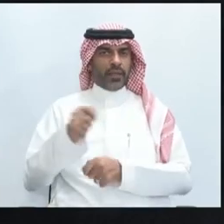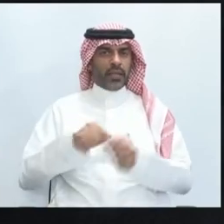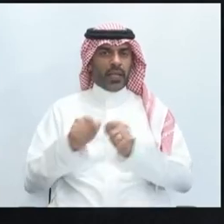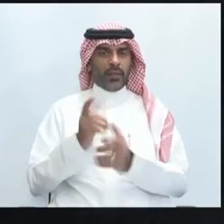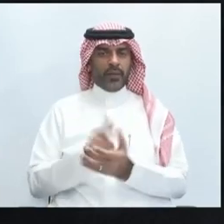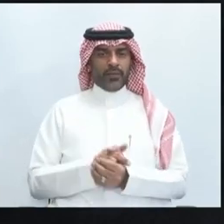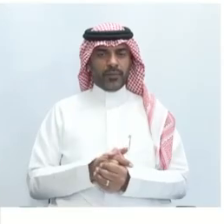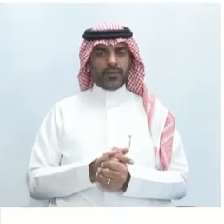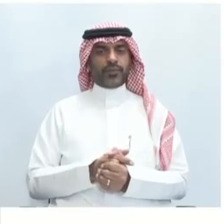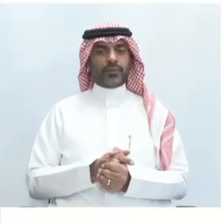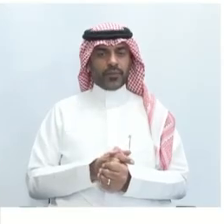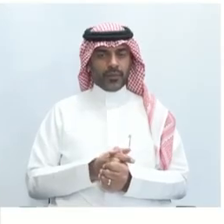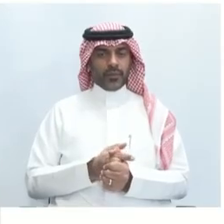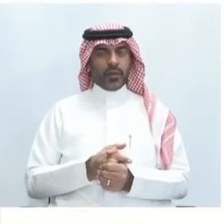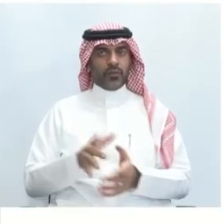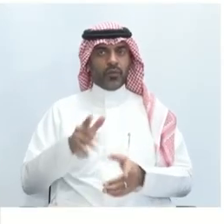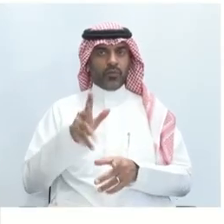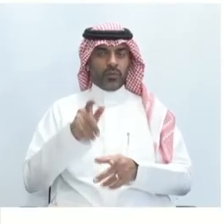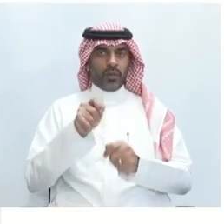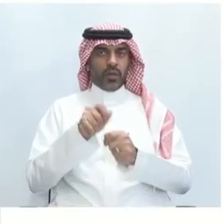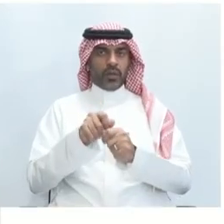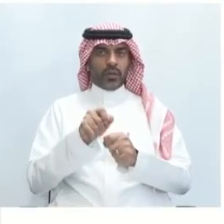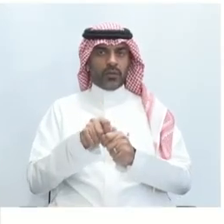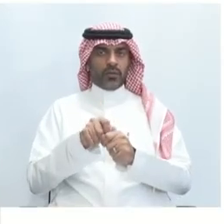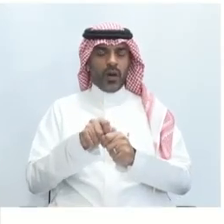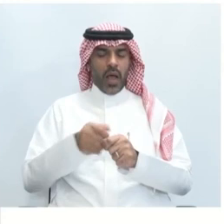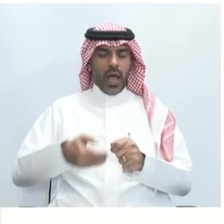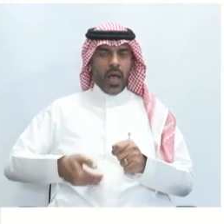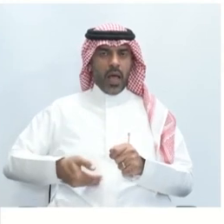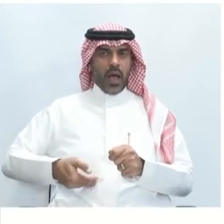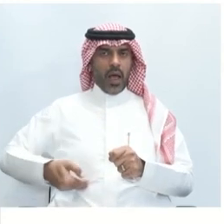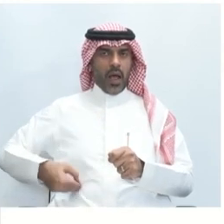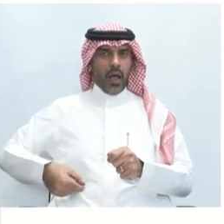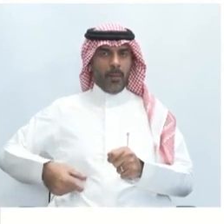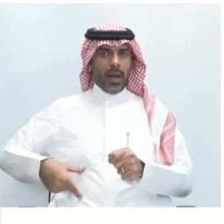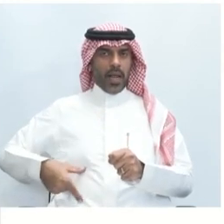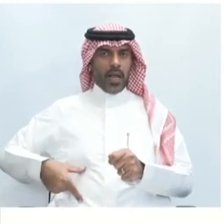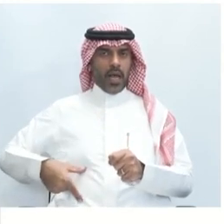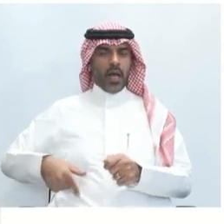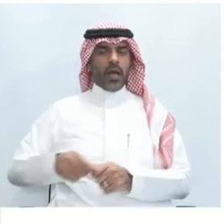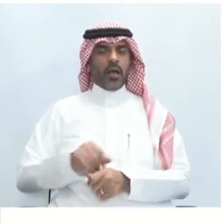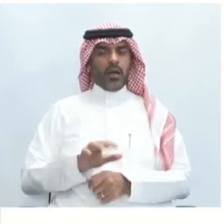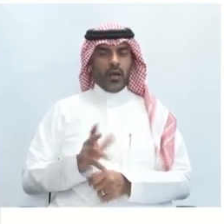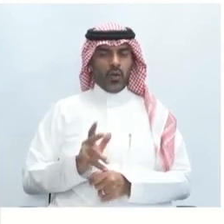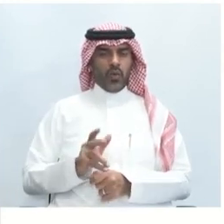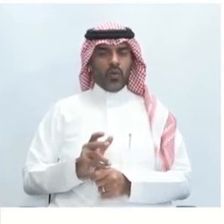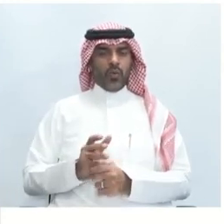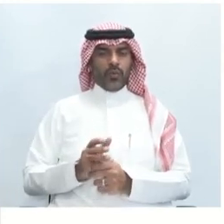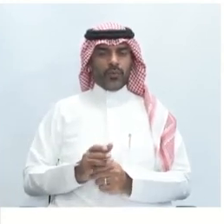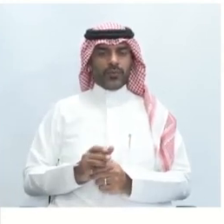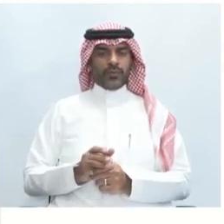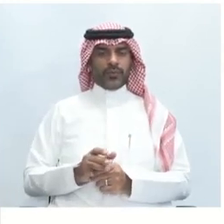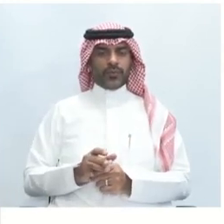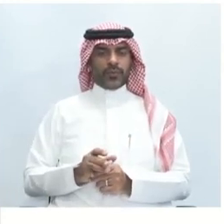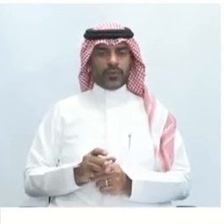احسنتم ممكن للاطباء ان يستخدموا الروبوت في المستشفى لاجراء عمليه الاجراء العمليات الجراحيه فممكن على